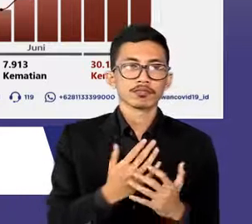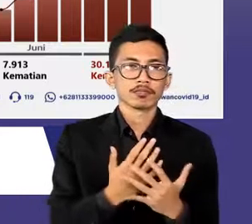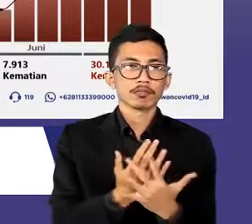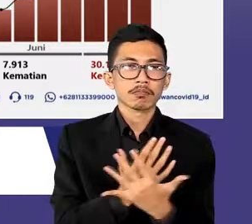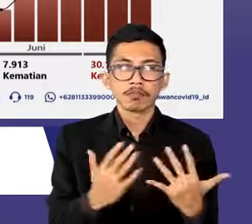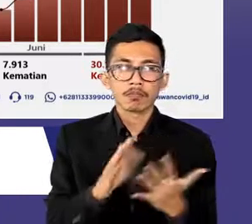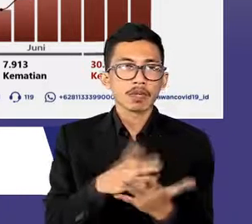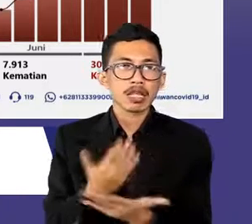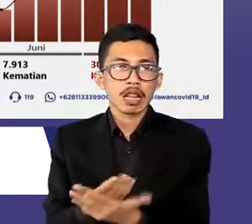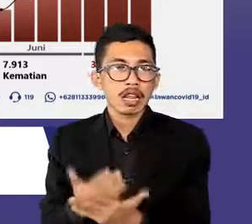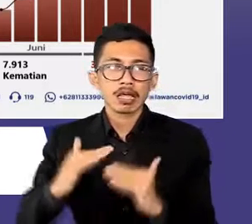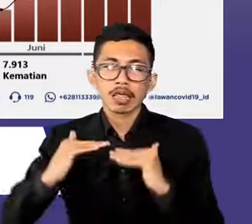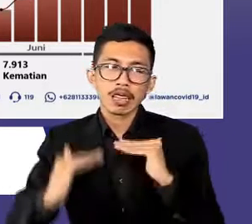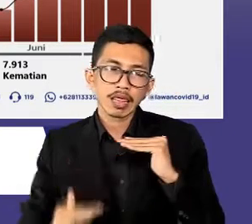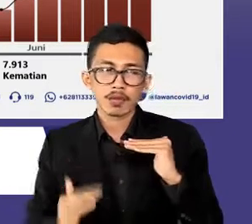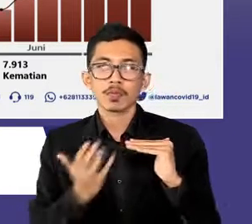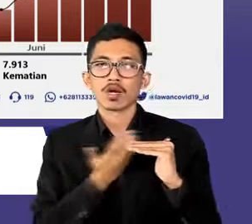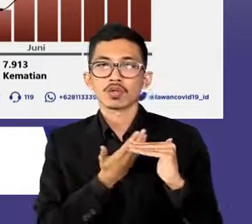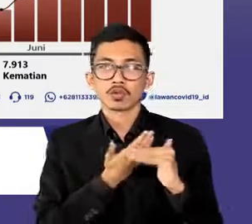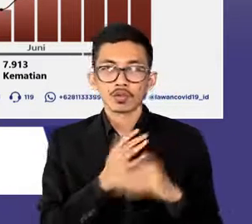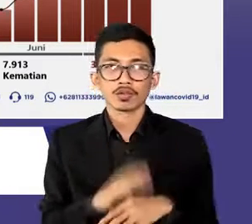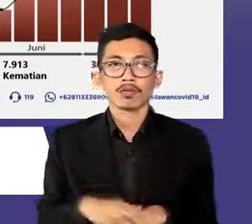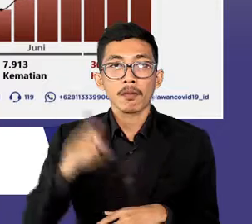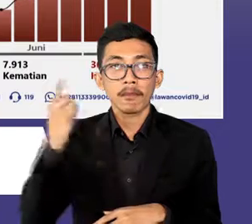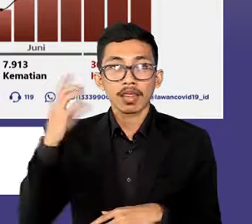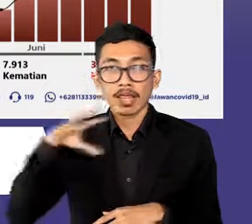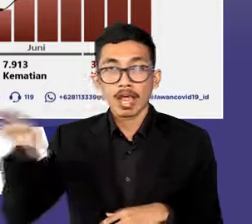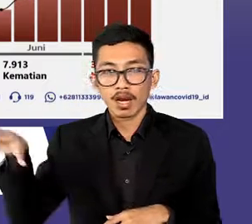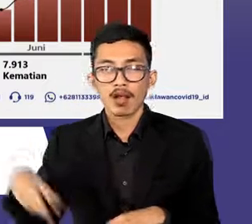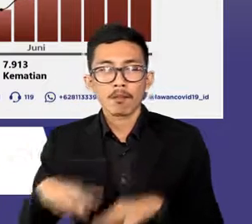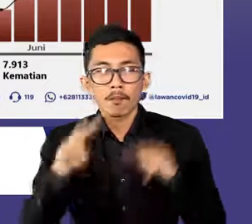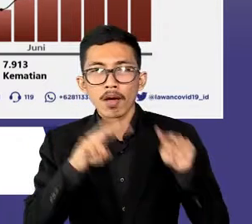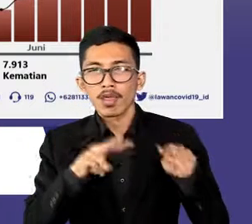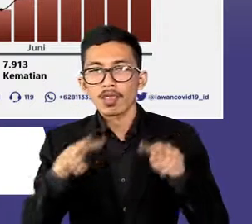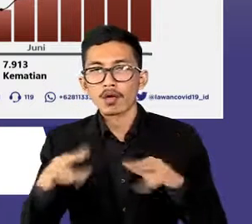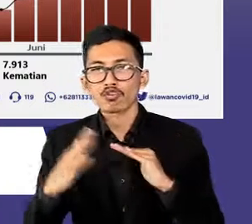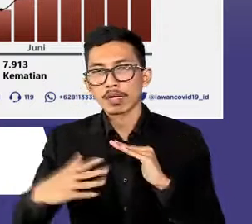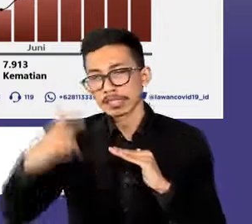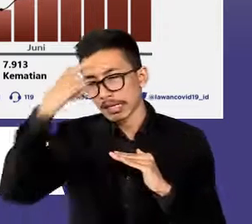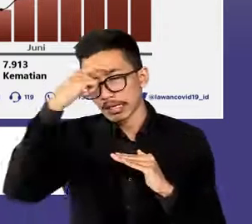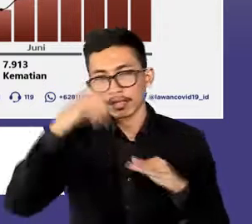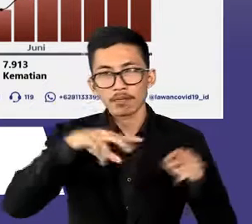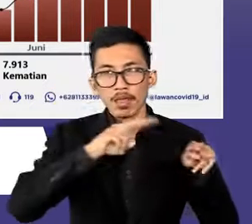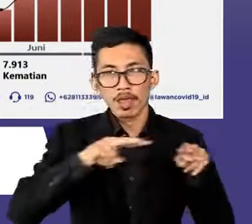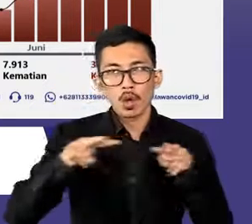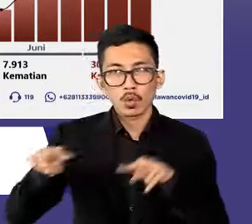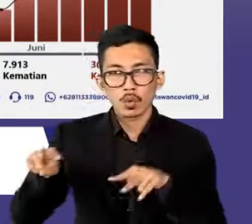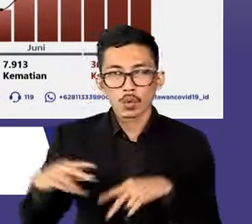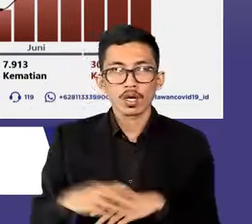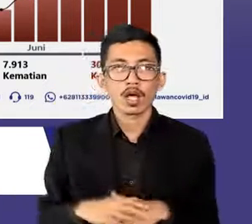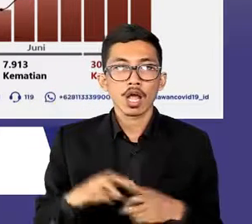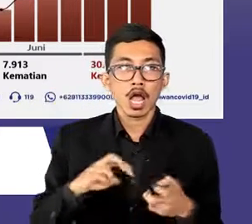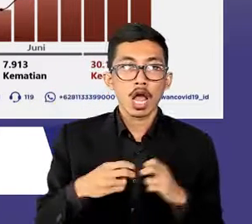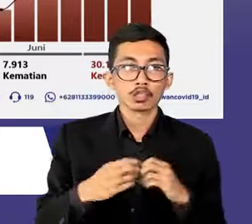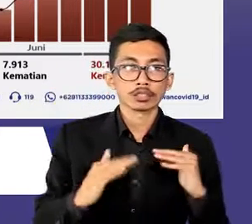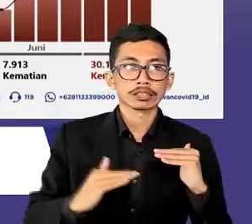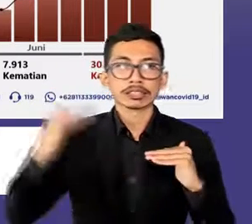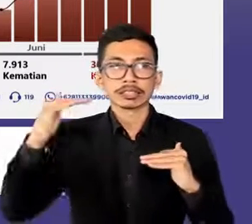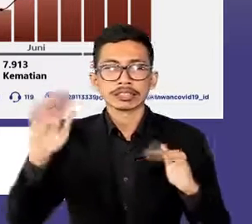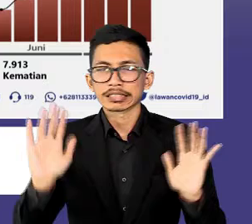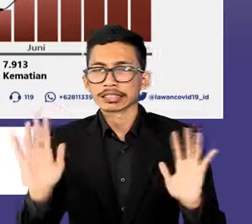untuk pemerintah daerah selalu pantau rumah sakit di wilayah masing-masing anti masih kenaikan kasus dengan